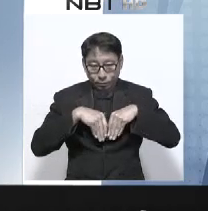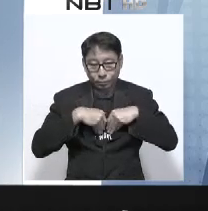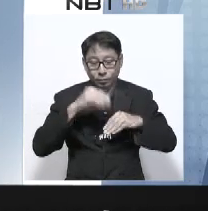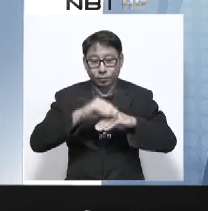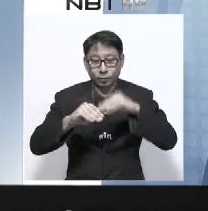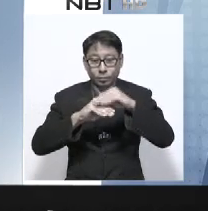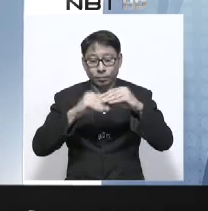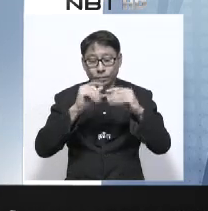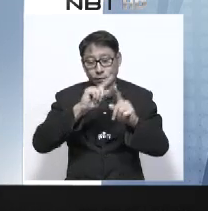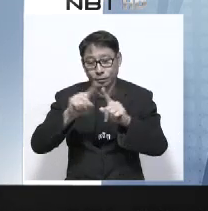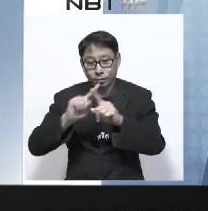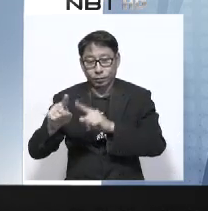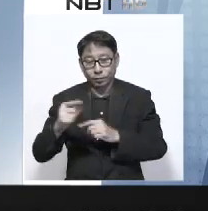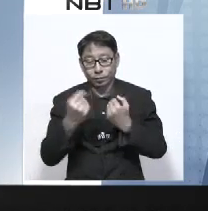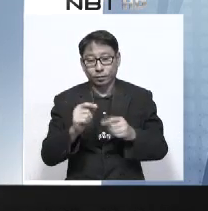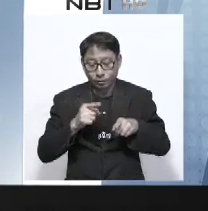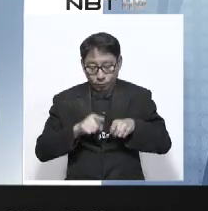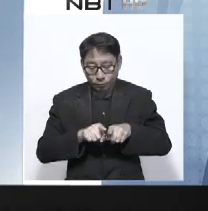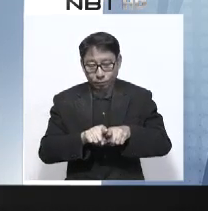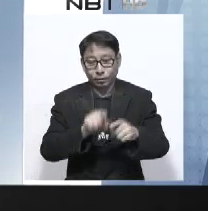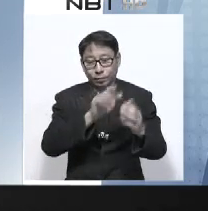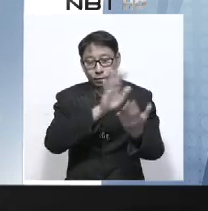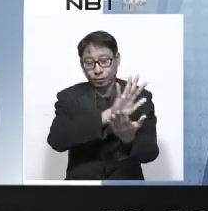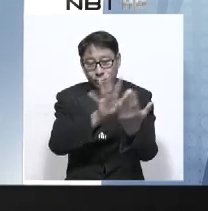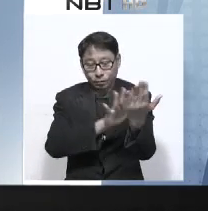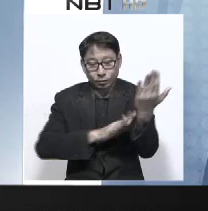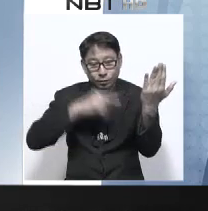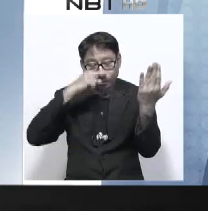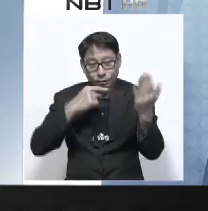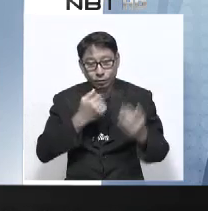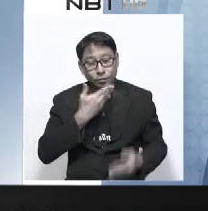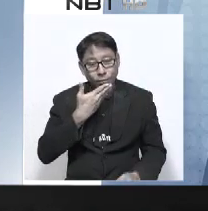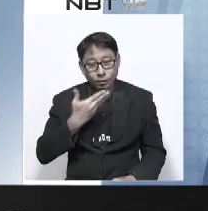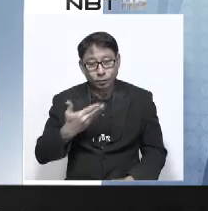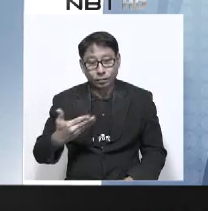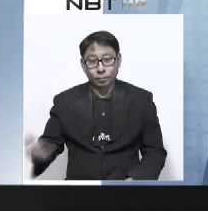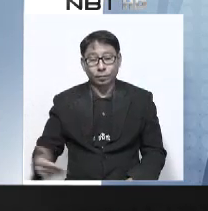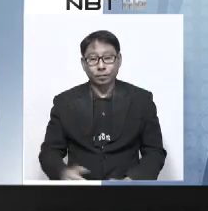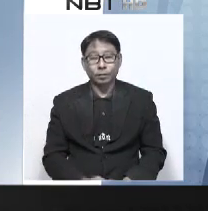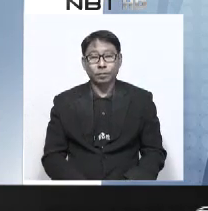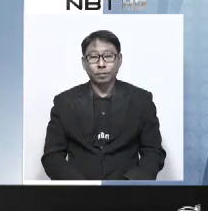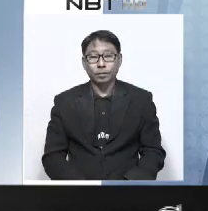ชดำริต่างๆอยู่คู่กับปวงชนชาวไทยตราบนานเท่านานติดตามได้จากรายงานค่ะ